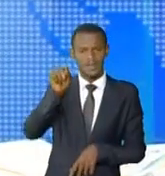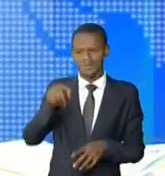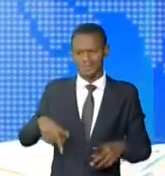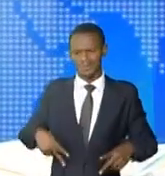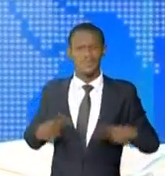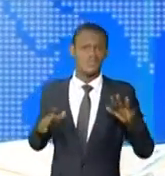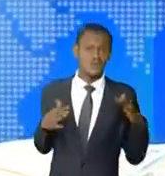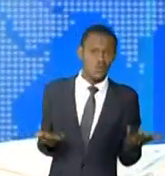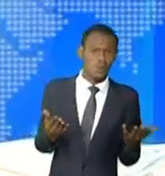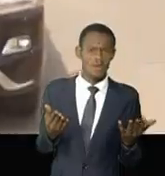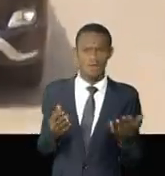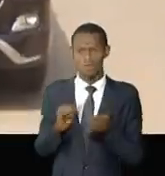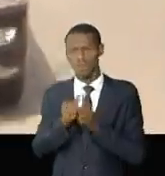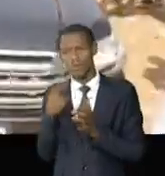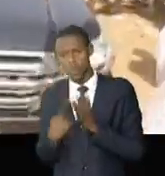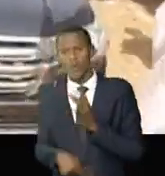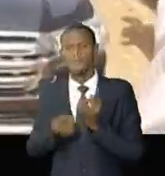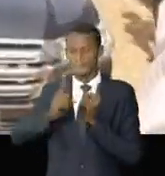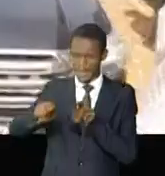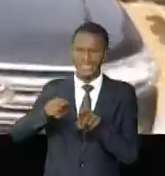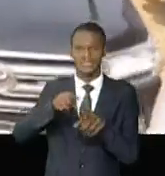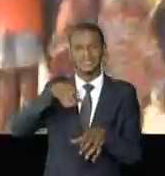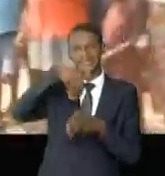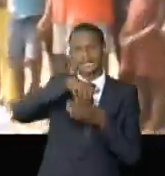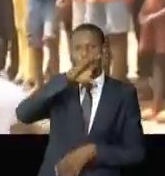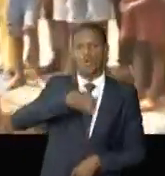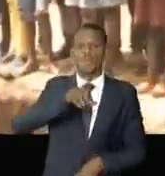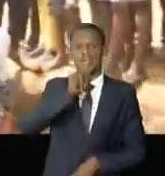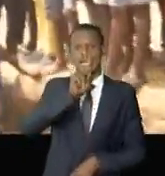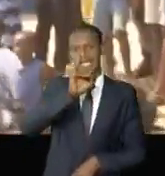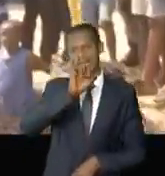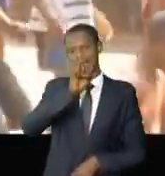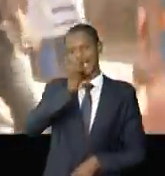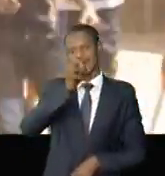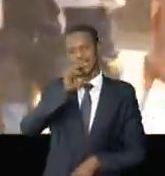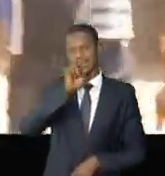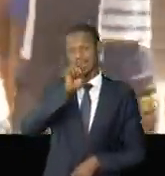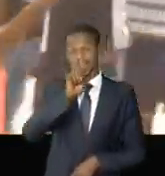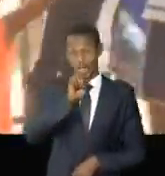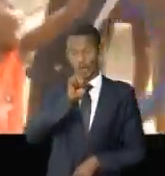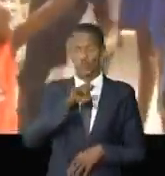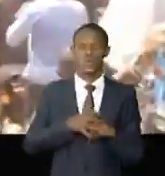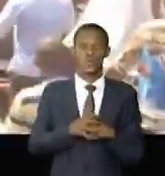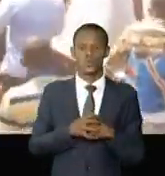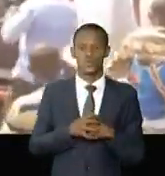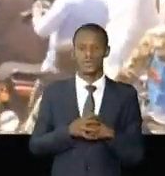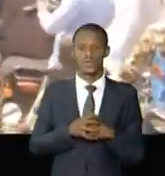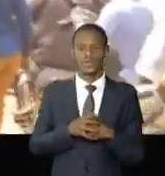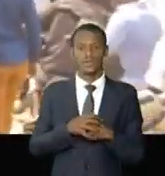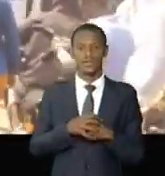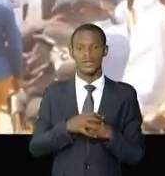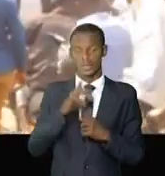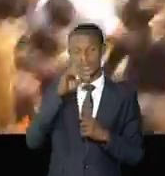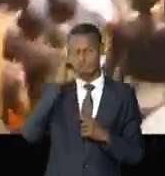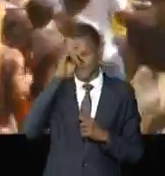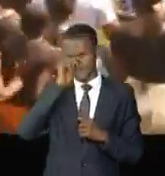leur faveur. Alain Bikay. La commune de Kinshasa et ses réalités sociales ont constitué l'étape la plus importante de la tournée parlementaire